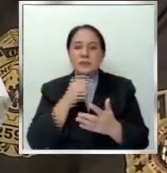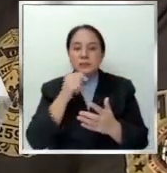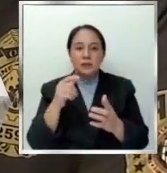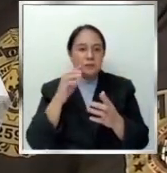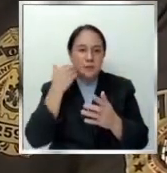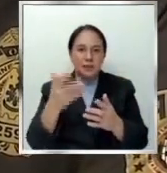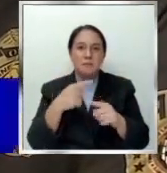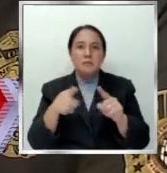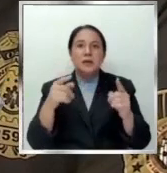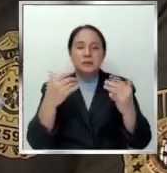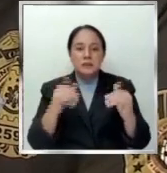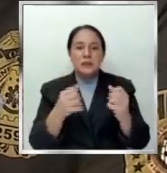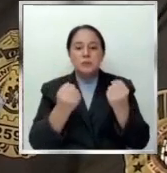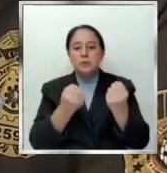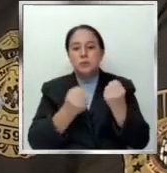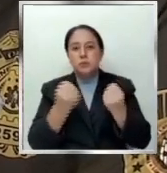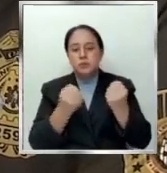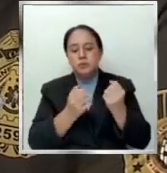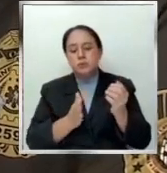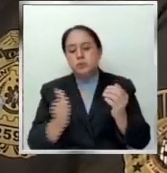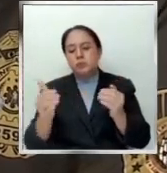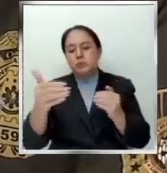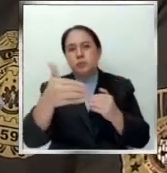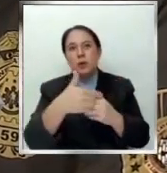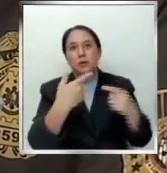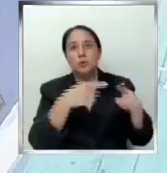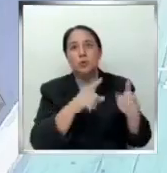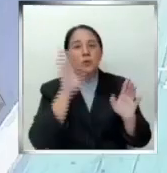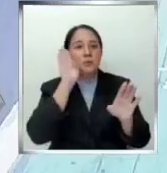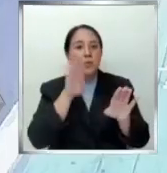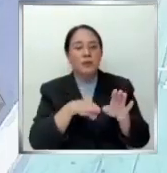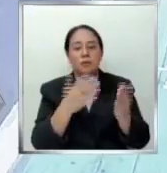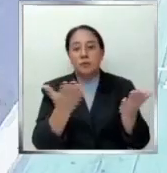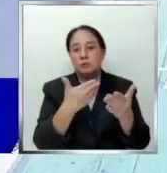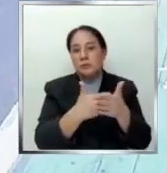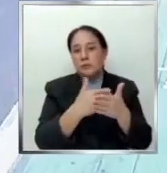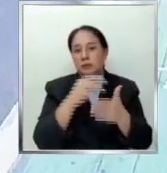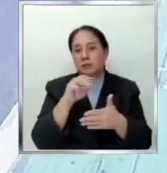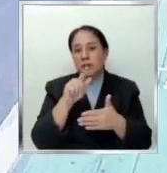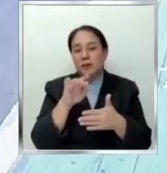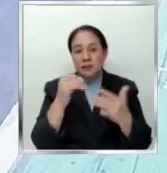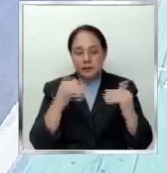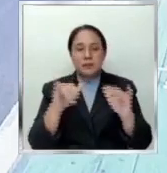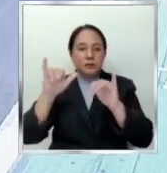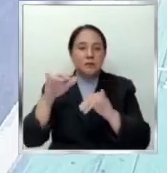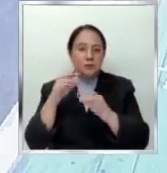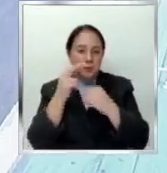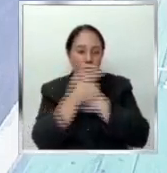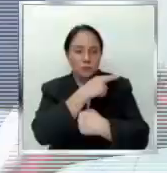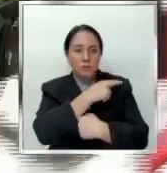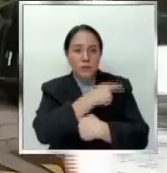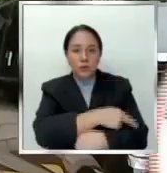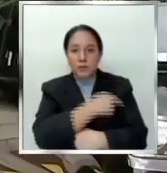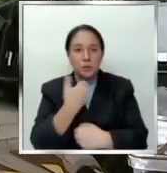pang makamaneuver at makapunta dito sa kapatid niya somewhere sa Malate. Nasa ospital pa ngayon ang biktima at hindi pa nagbibigay ng